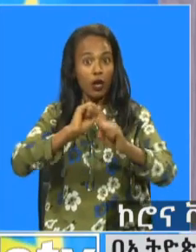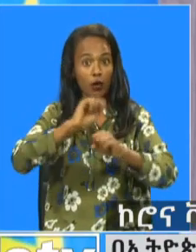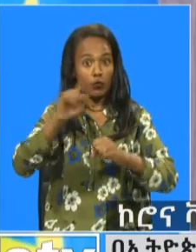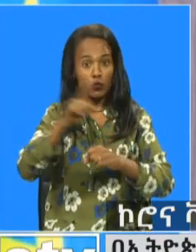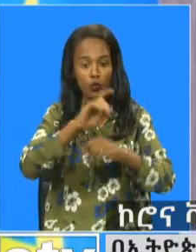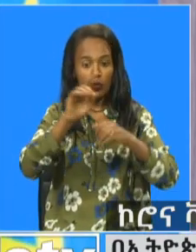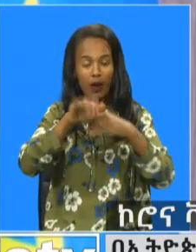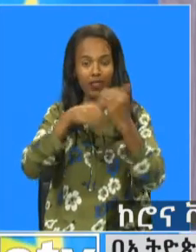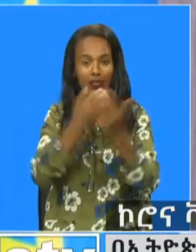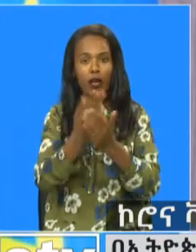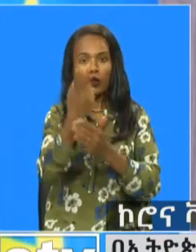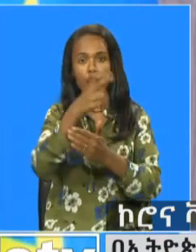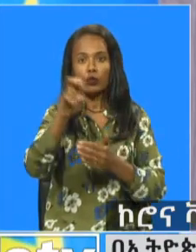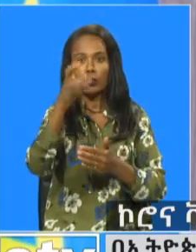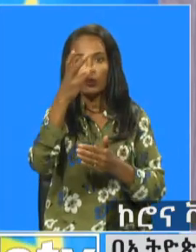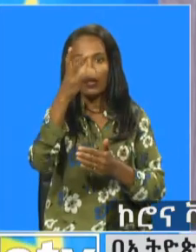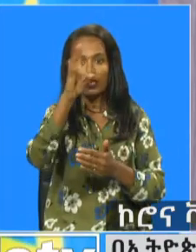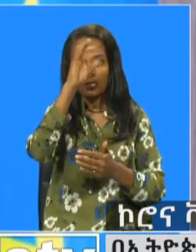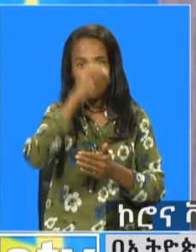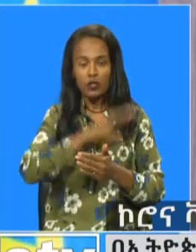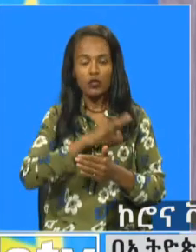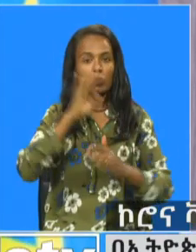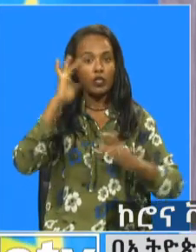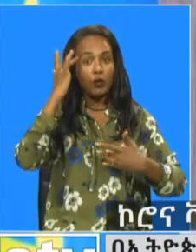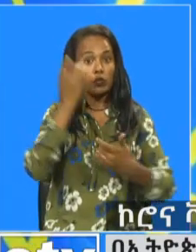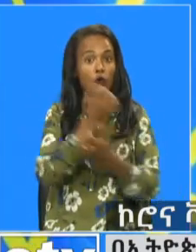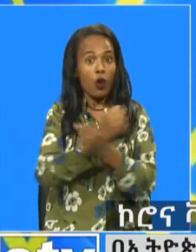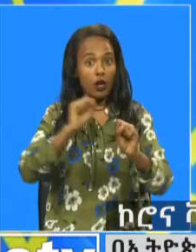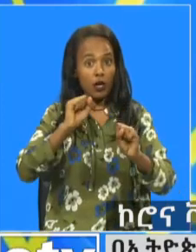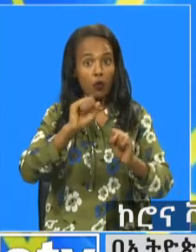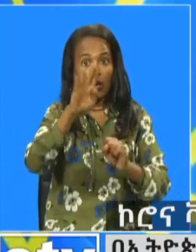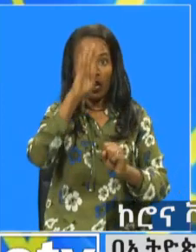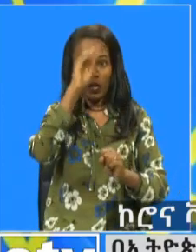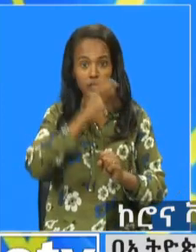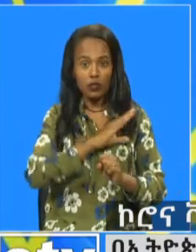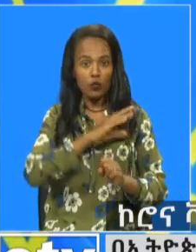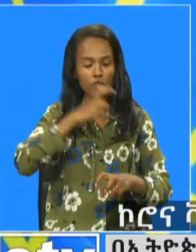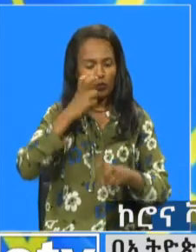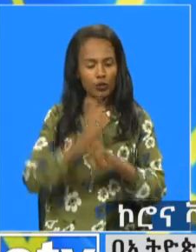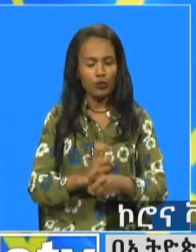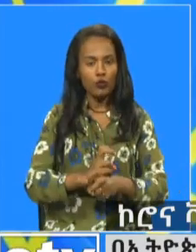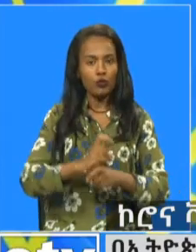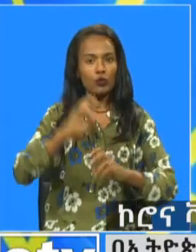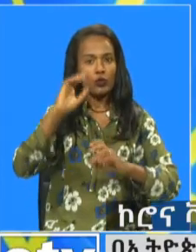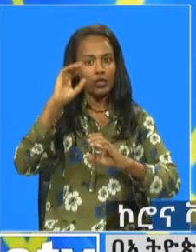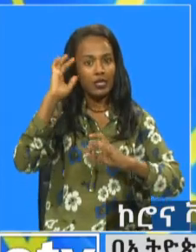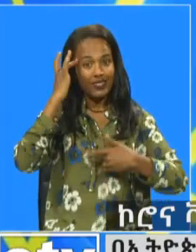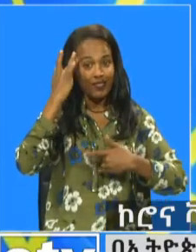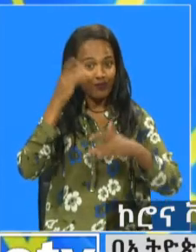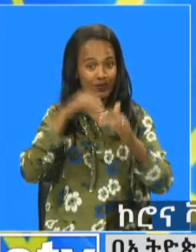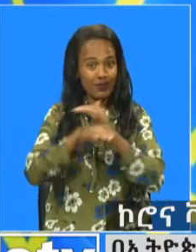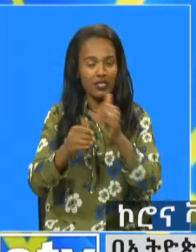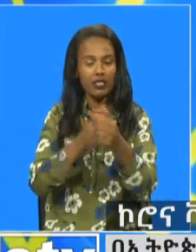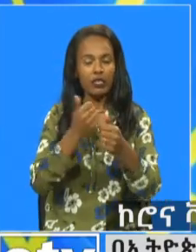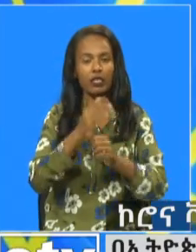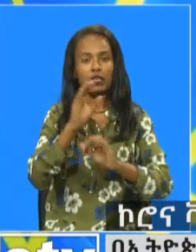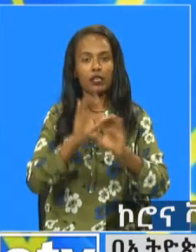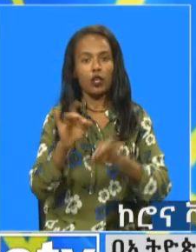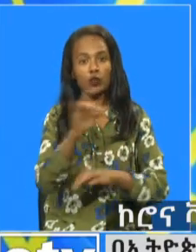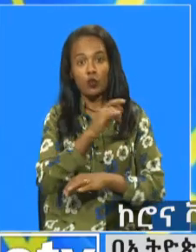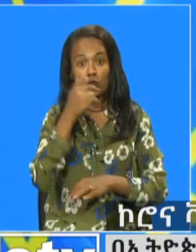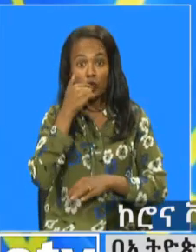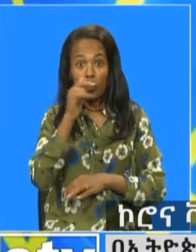በአጠቃላይ 217 ሰዎች ከበሽታው አገግሟል። 4 ሰዎች በጽኑ ህክምና ክፍል ክትትል እየተደረገላቸው መሆኑም